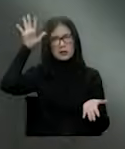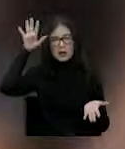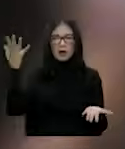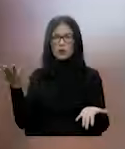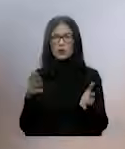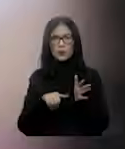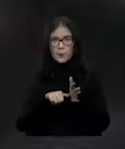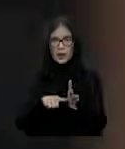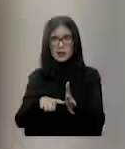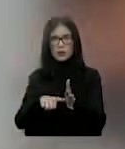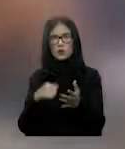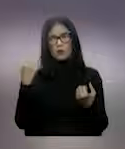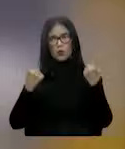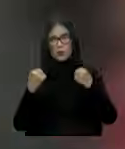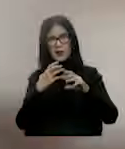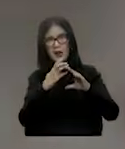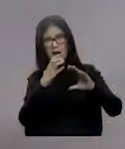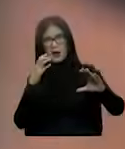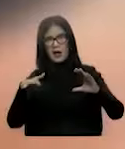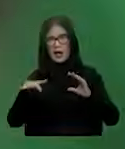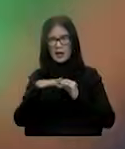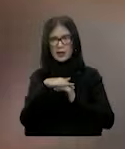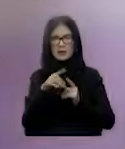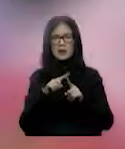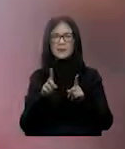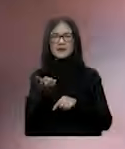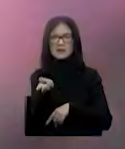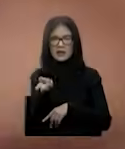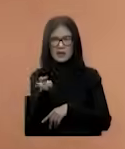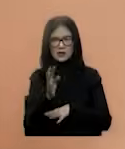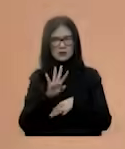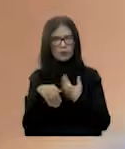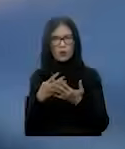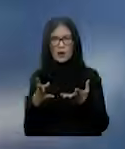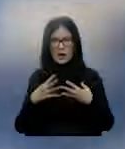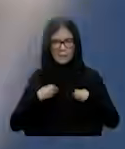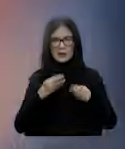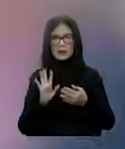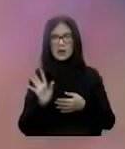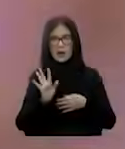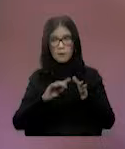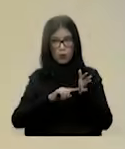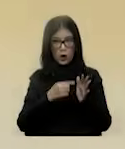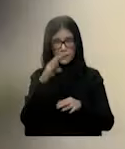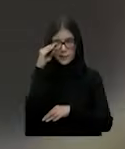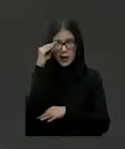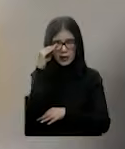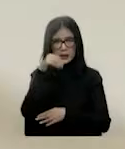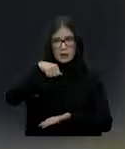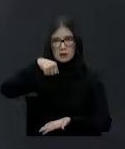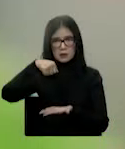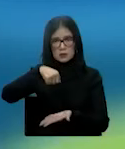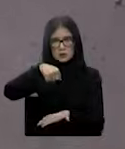yang dikirim membuat banyak warga tidak kebagian. Padahal sejak pagi, puluhan ember dan galon warga sudah dikumpulkan hingga membentuk